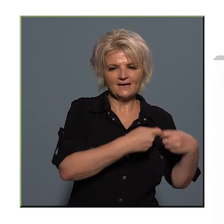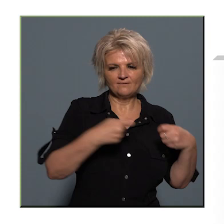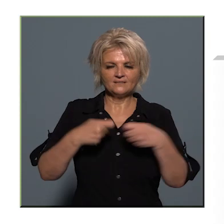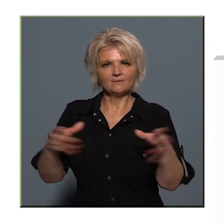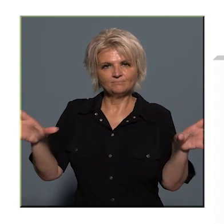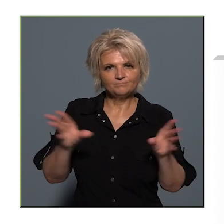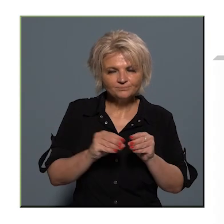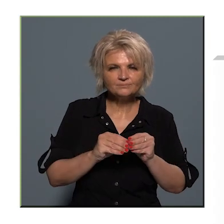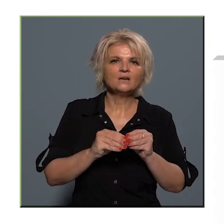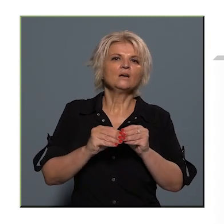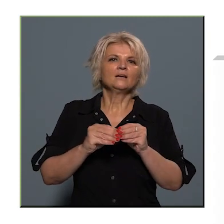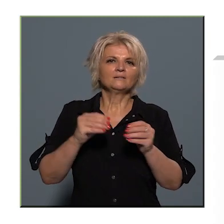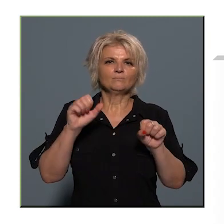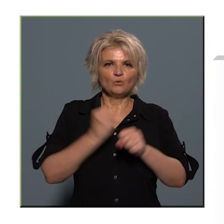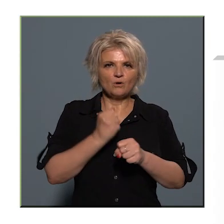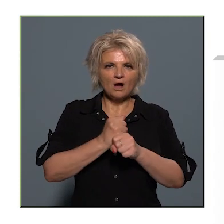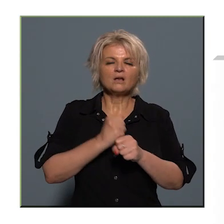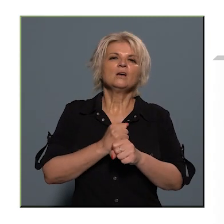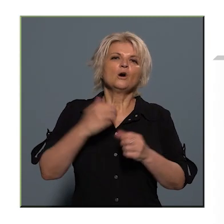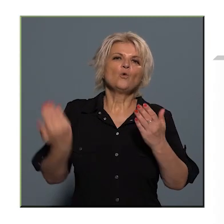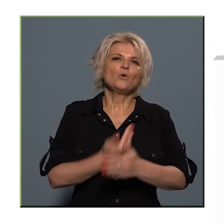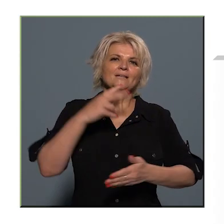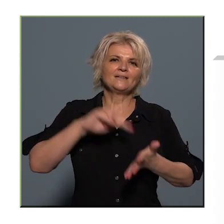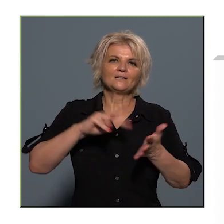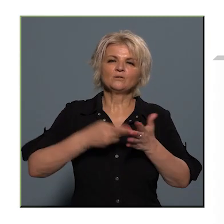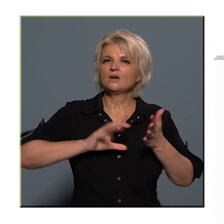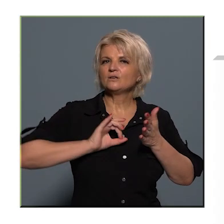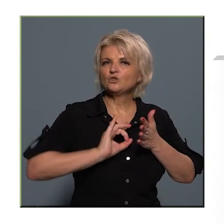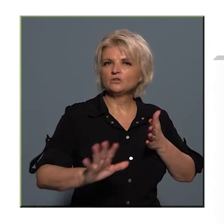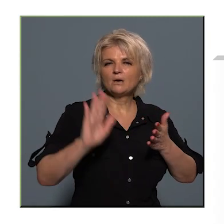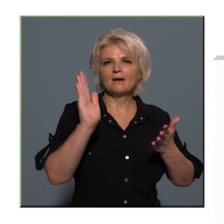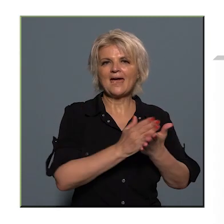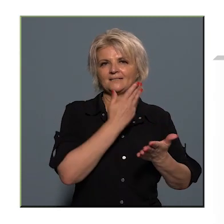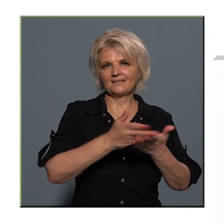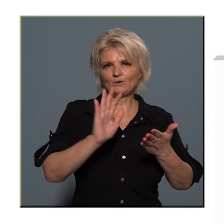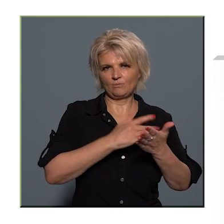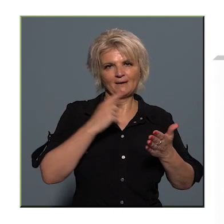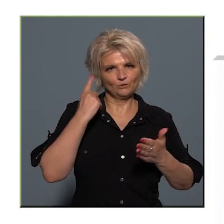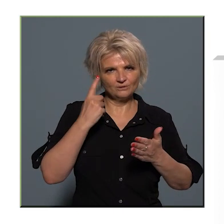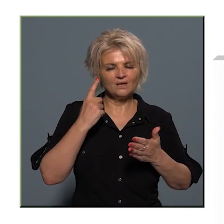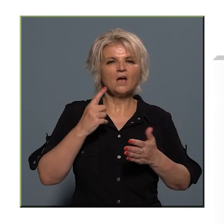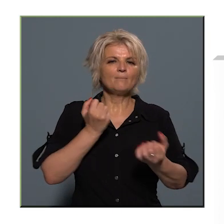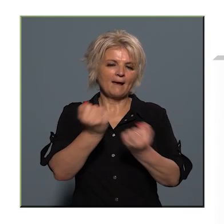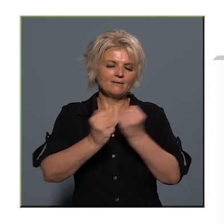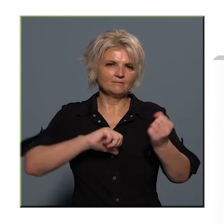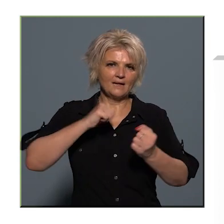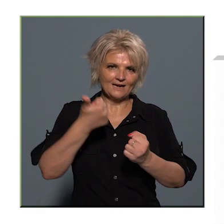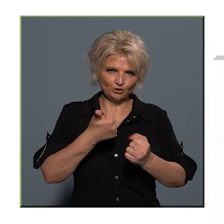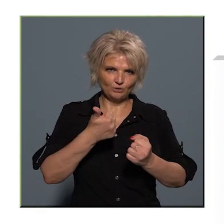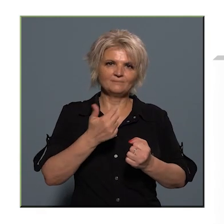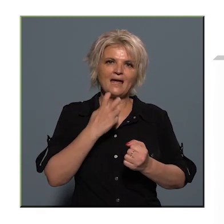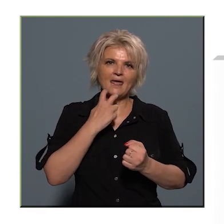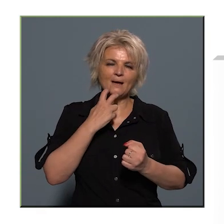a tevékenységét, hogy az új technológia minél gyorsabban és egyszerűbben teret nyerhessen. A megállapodás első elemeként